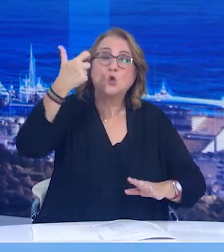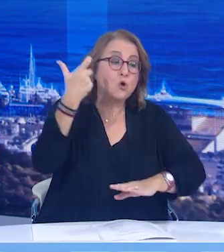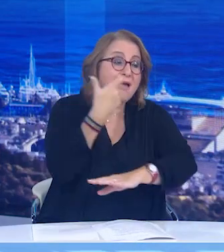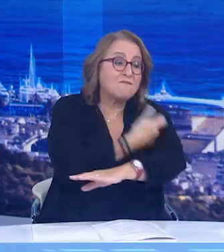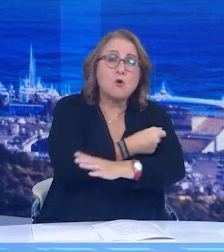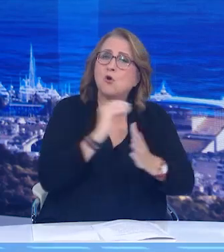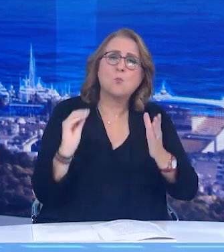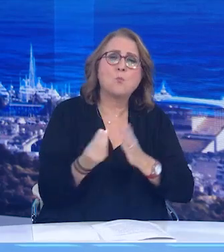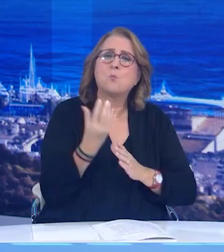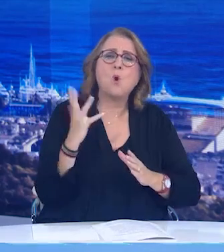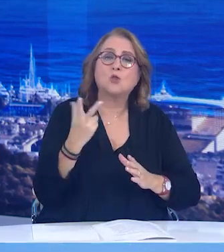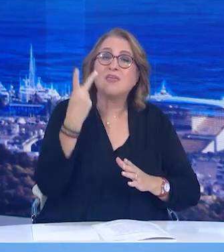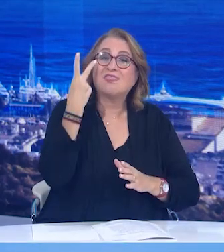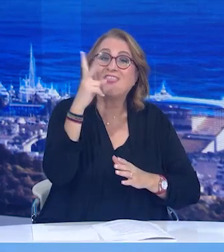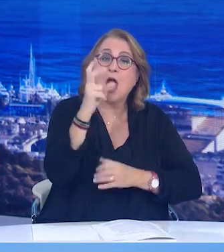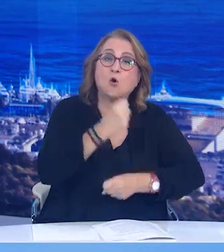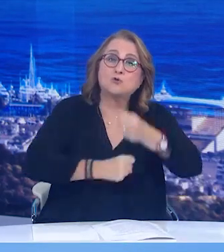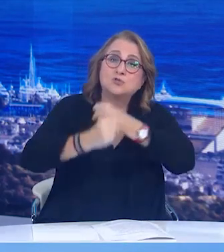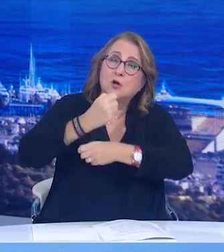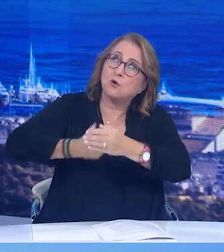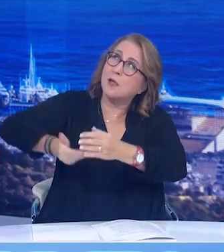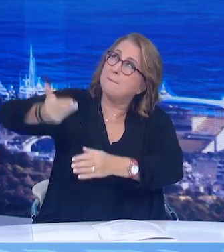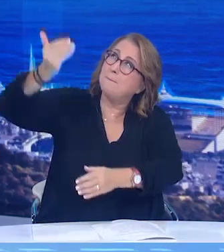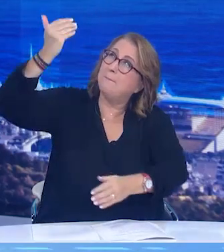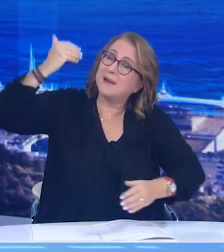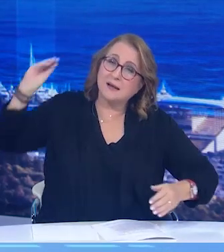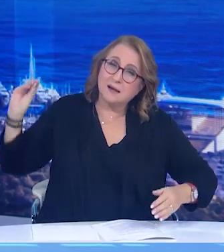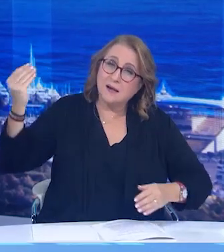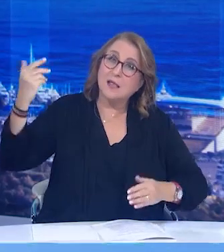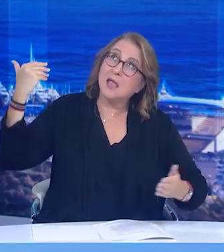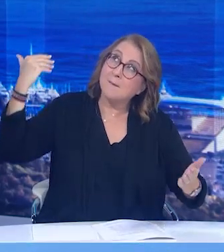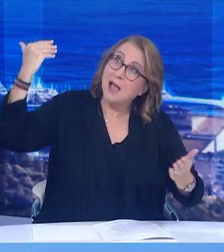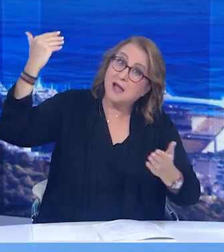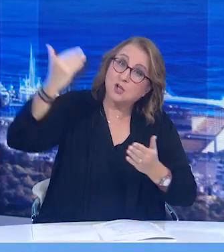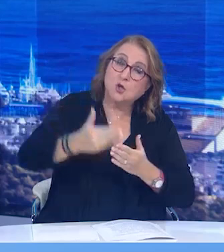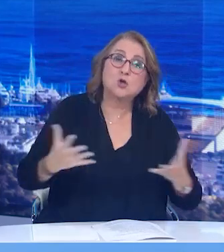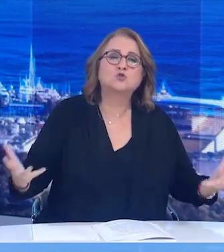σώσει εκατομμύρια ζωές. Έχουμε μειώσει την παιδική θνητότητα εξαιρετικά σε όλο τον κόσμο.